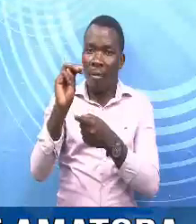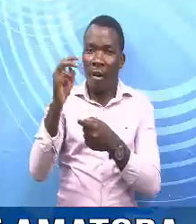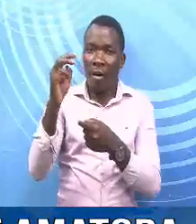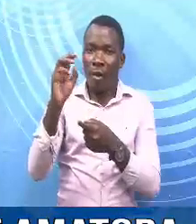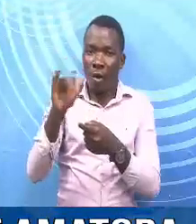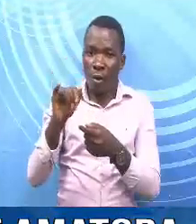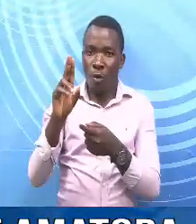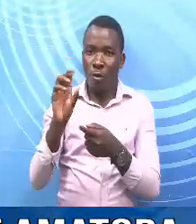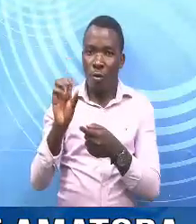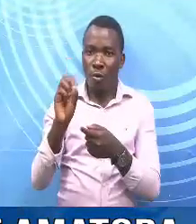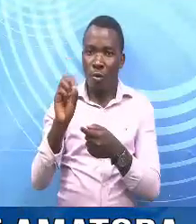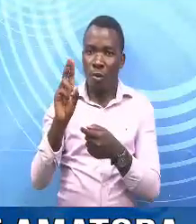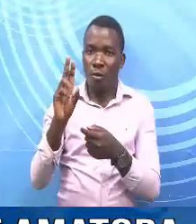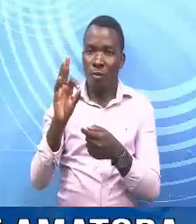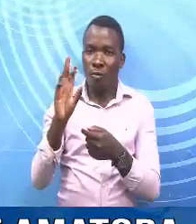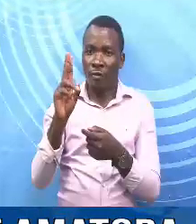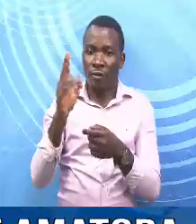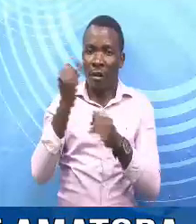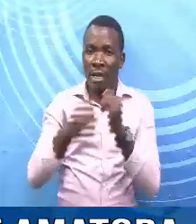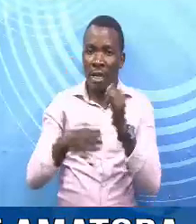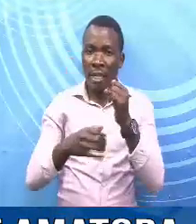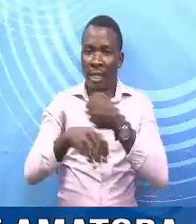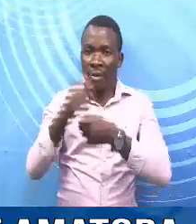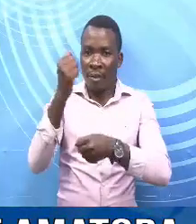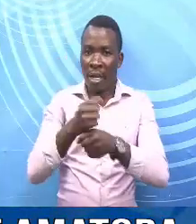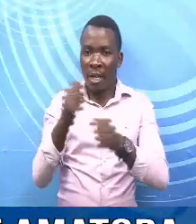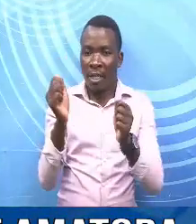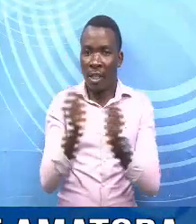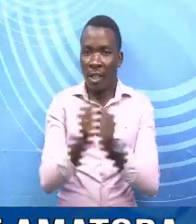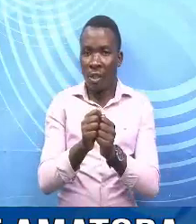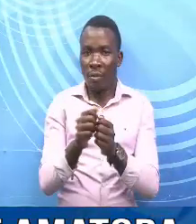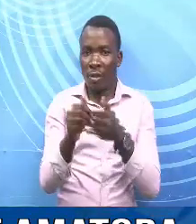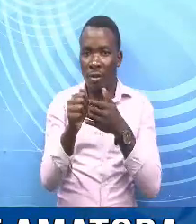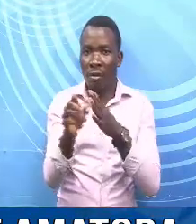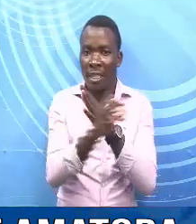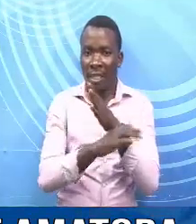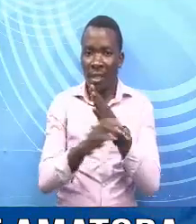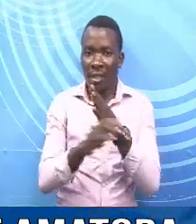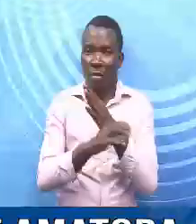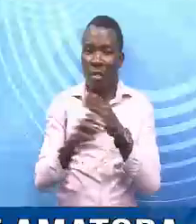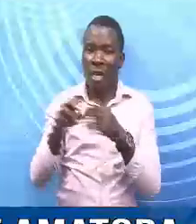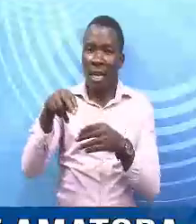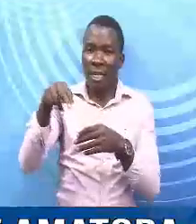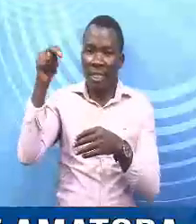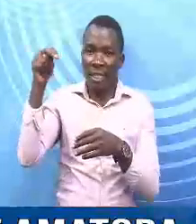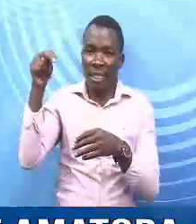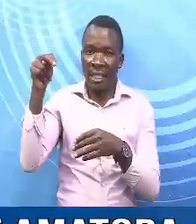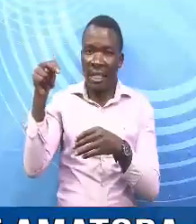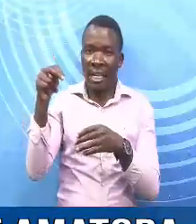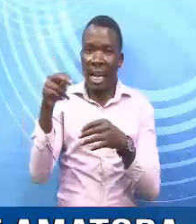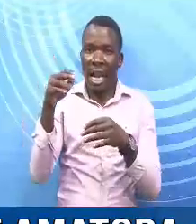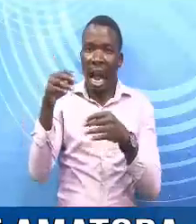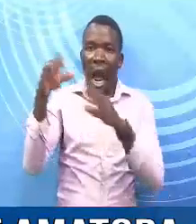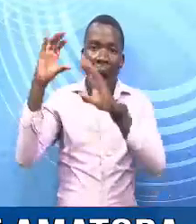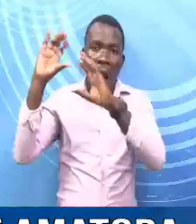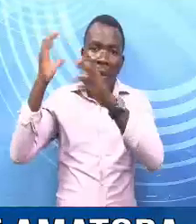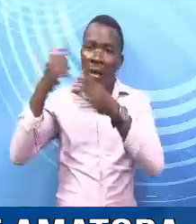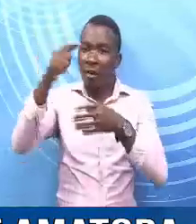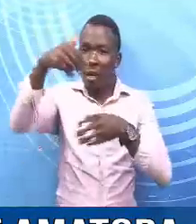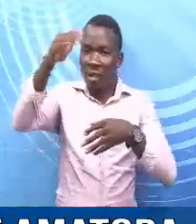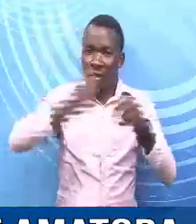umaze imyaka igera ku 10 ku butegetsi bw'igihugu cya Niger. Amakuru ari kuvugwa hanze Rwanda ariko tuyakomereze mu gihugu